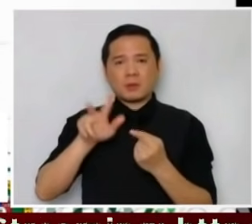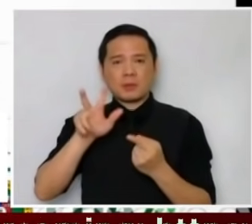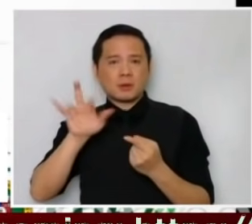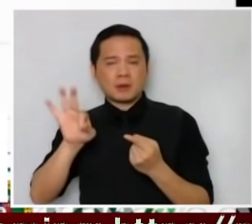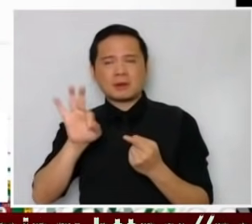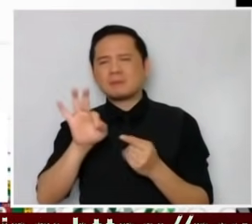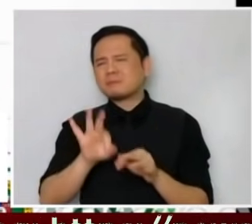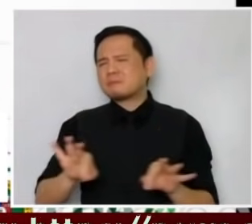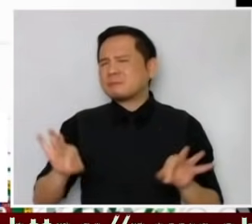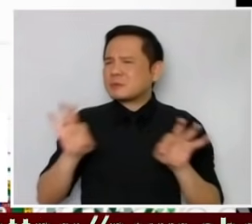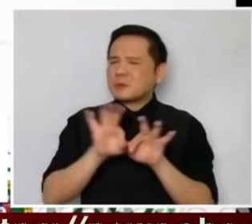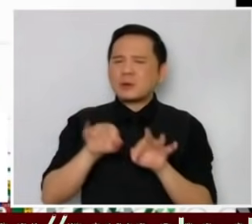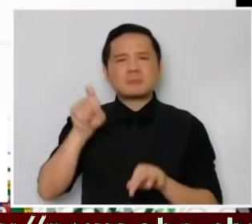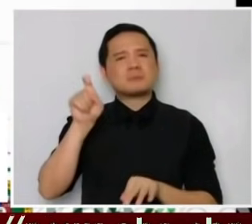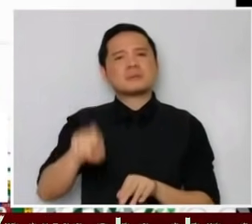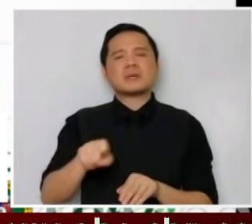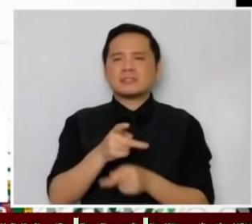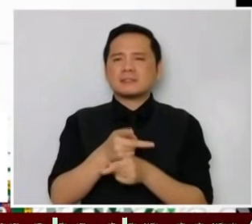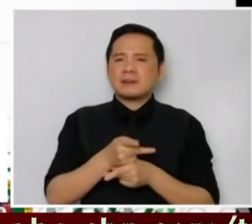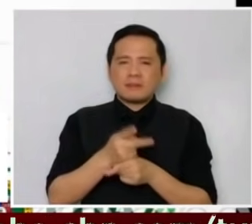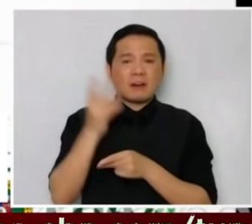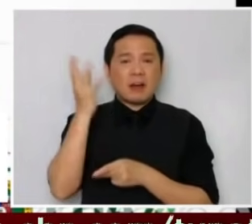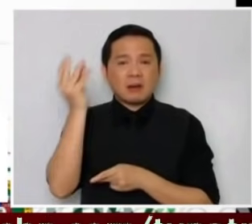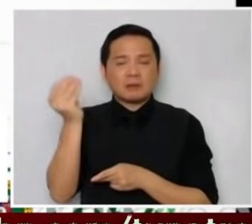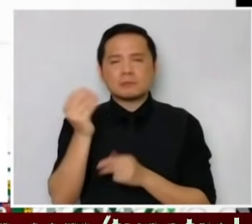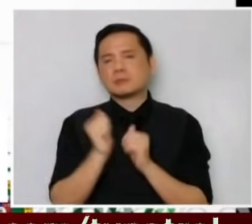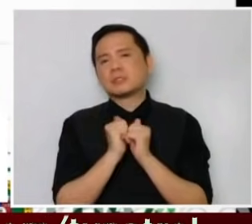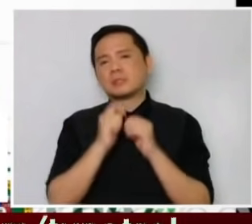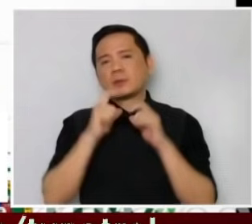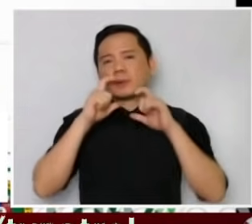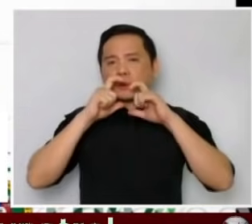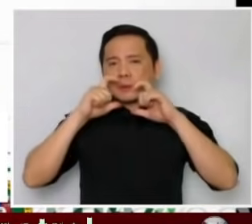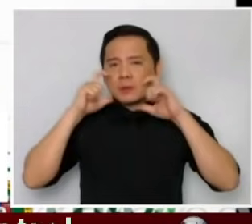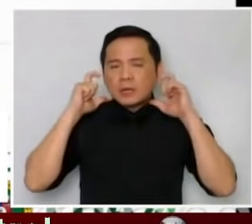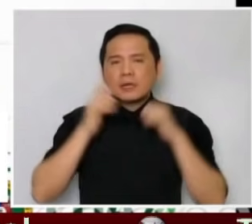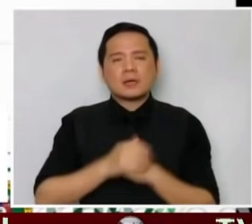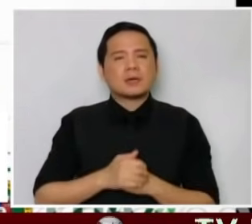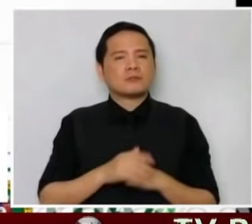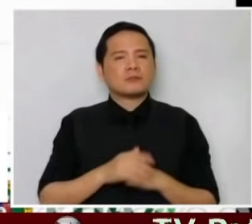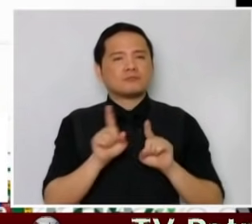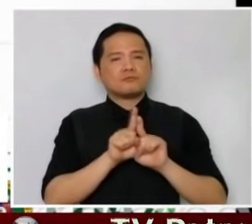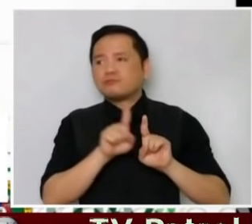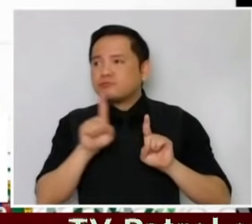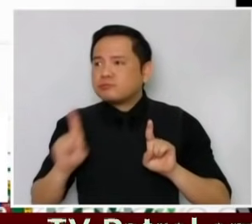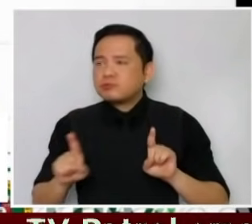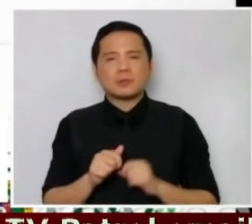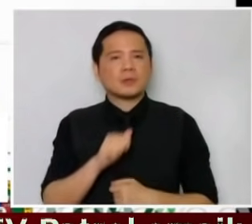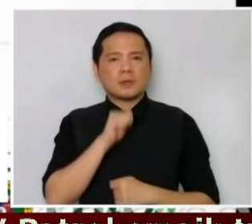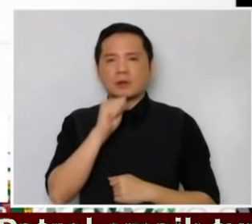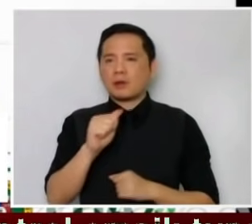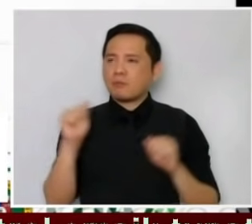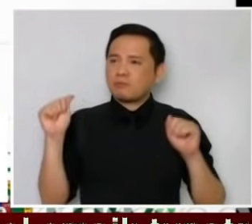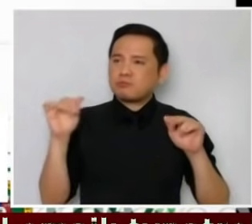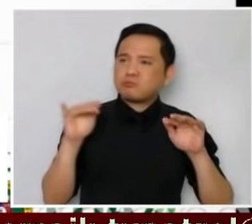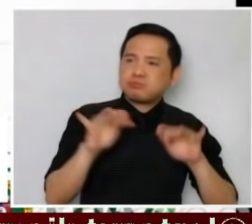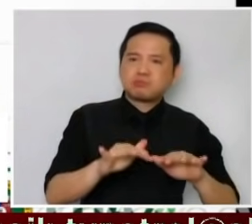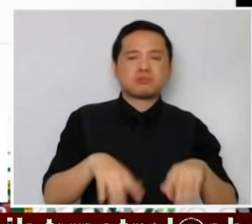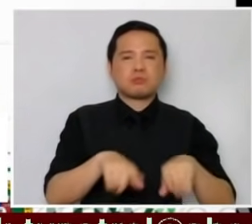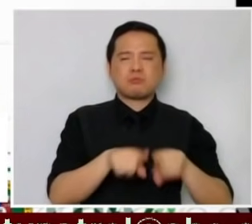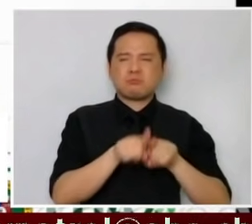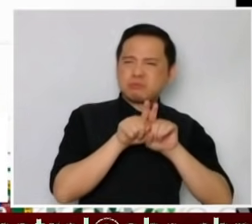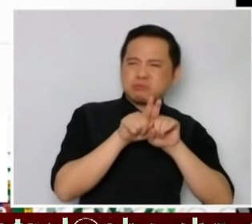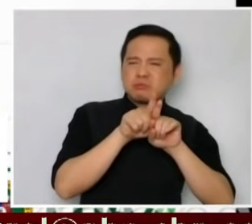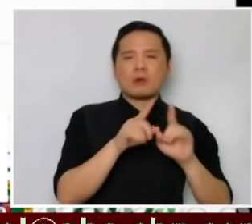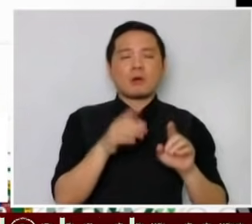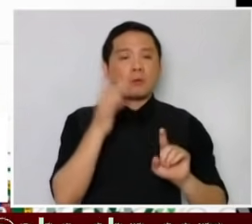careful when you go out. You have to wear your mask, you have to maintain distancing, huwag pupunta sa crowded areas. Kasi kayo yung nagkakasakit